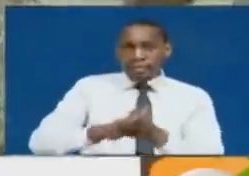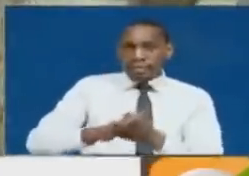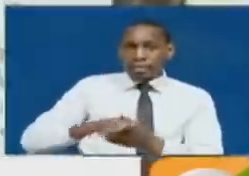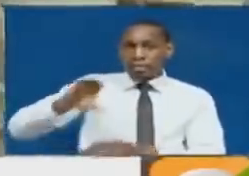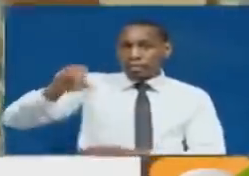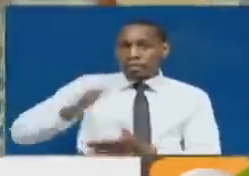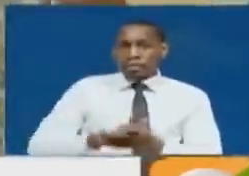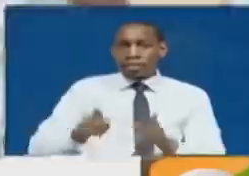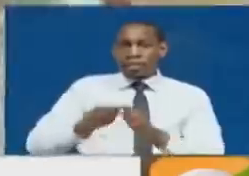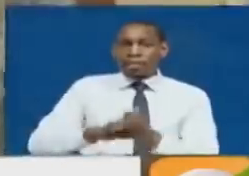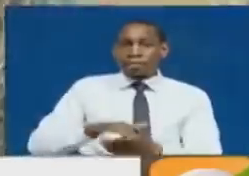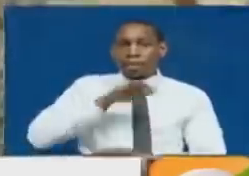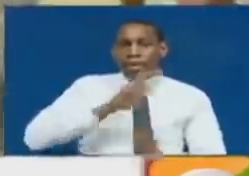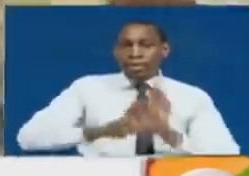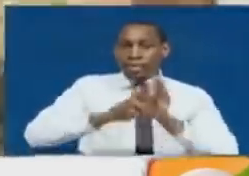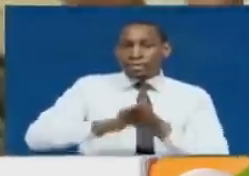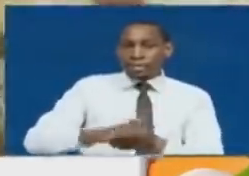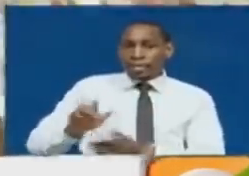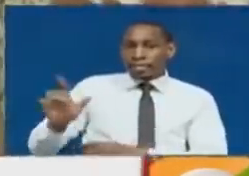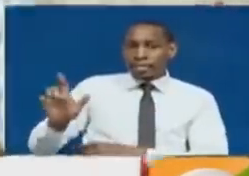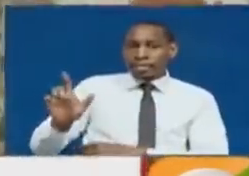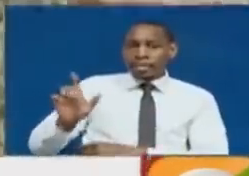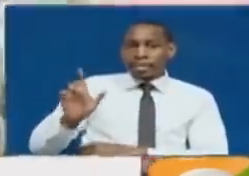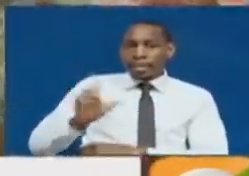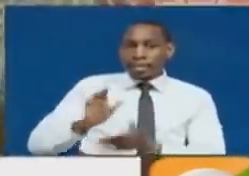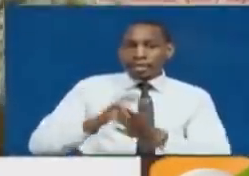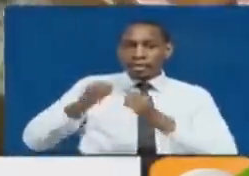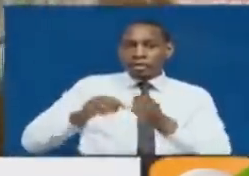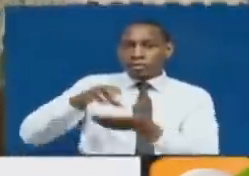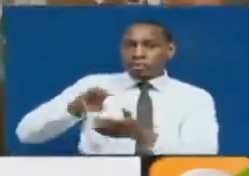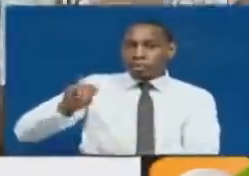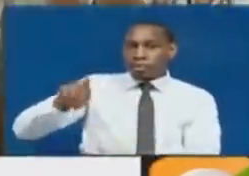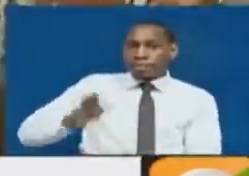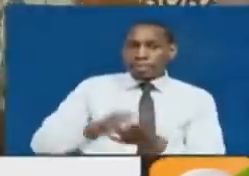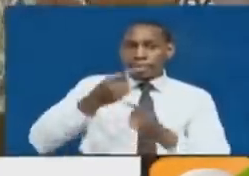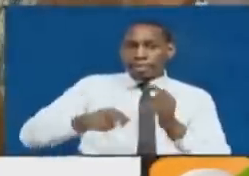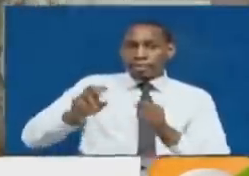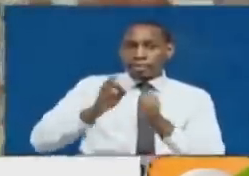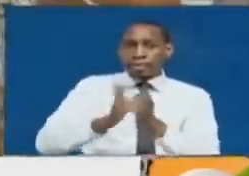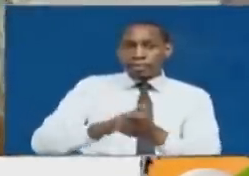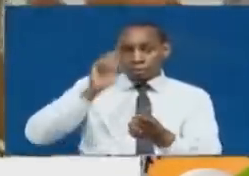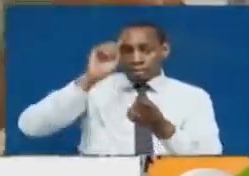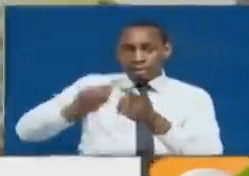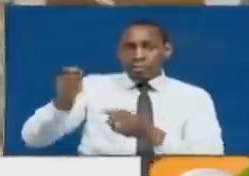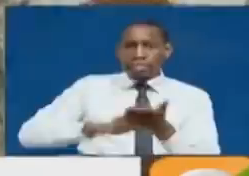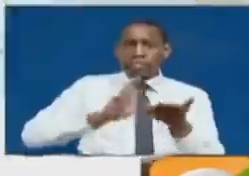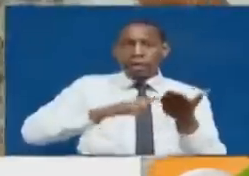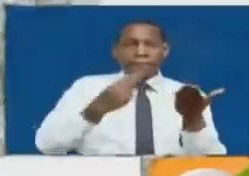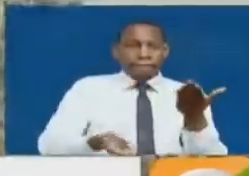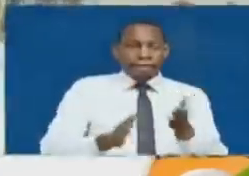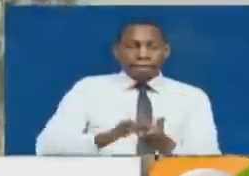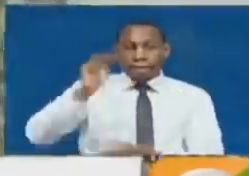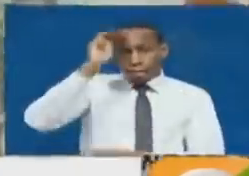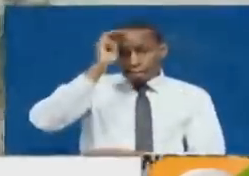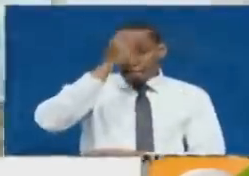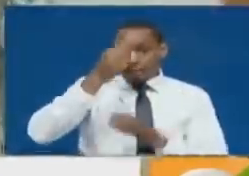na Raila akiwakilisha Langata. Walisalia wabunge hadi mwaka 2013 walipowania urais bila kufanikiwa.